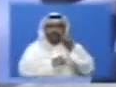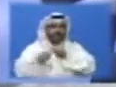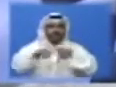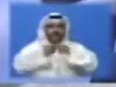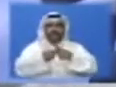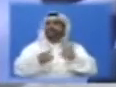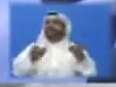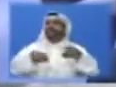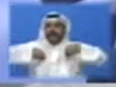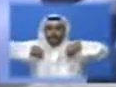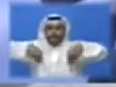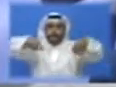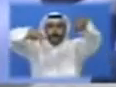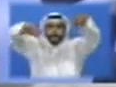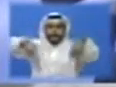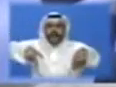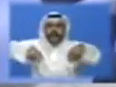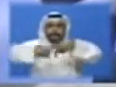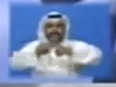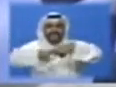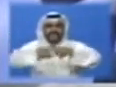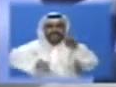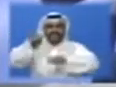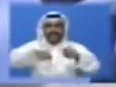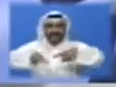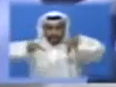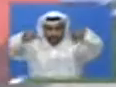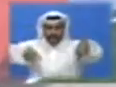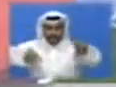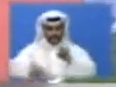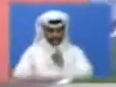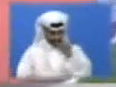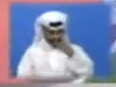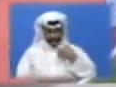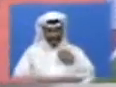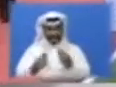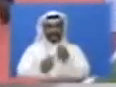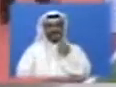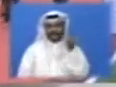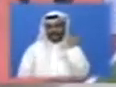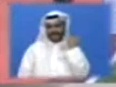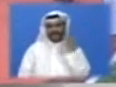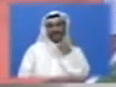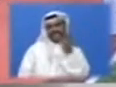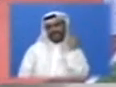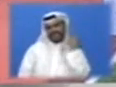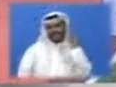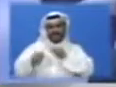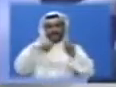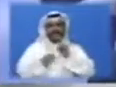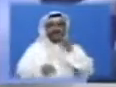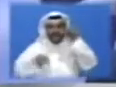وتركيب الملاعب الصناعية، واحنا ديت مش اول مشاركة لينا في معرض بيك فايف الكويت، احنا شاركنا السنين اللي فاتت، من سنتين برضو شاركنا